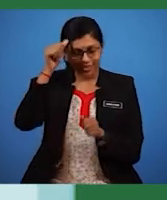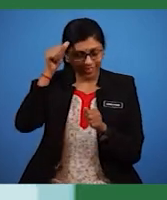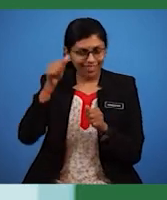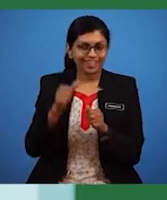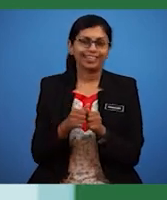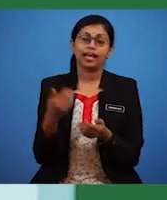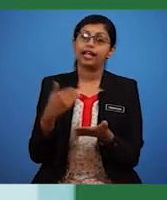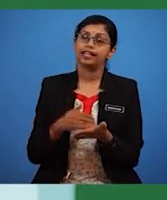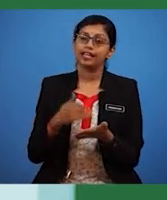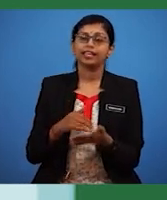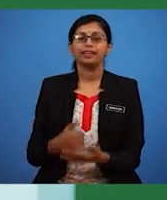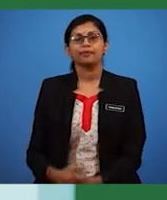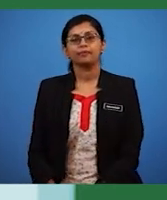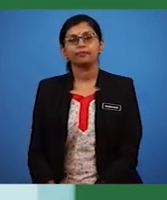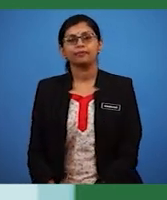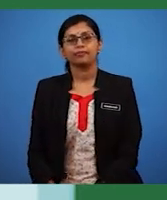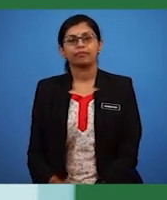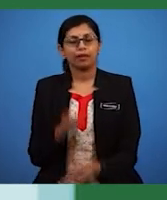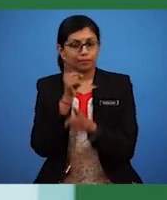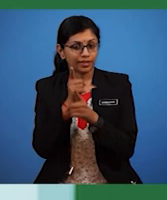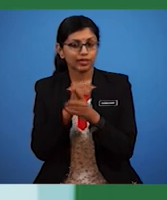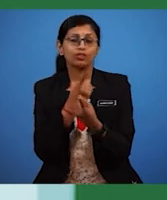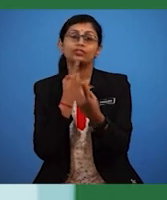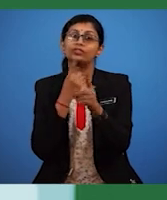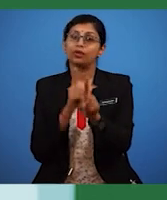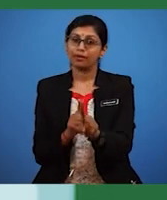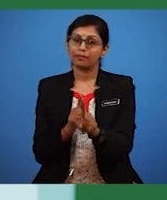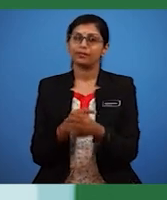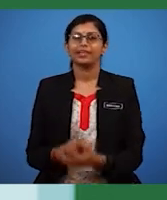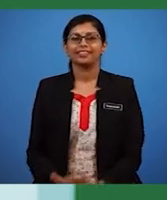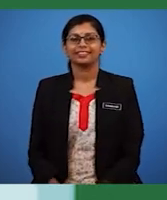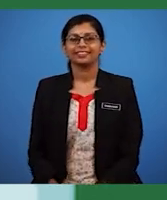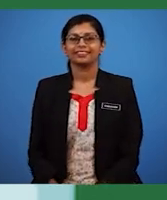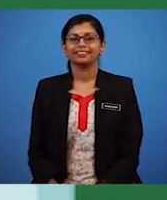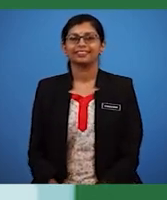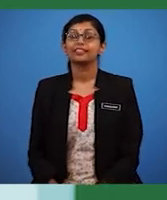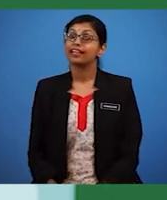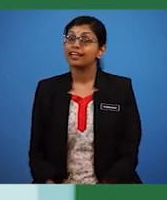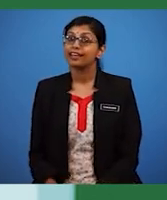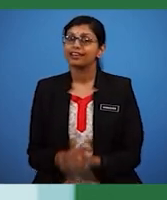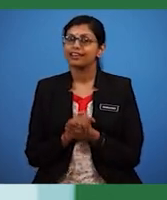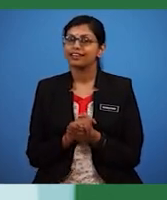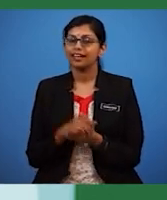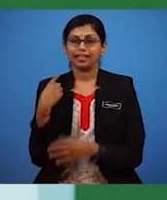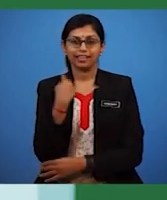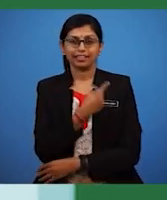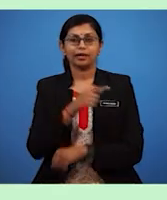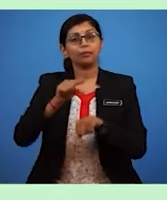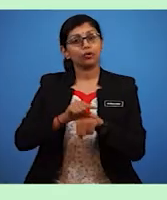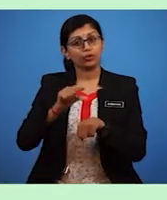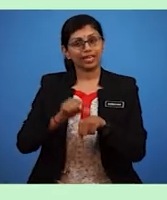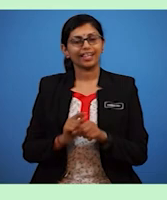ingat kaedahnya. Betul jawapan murid-murid tadi, iaitu kita